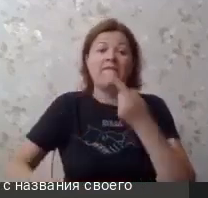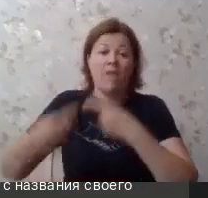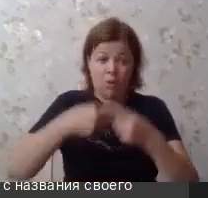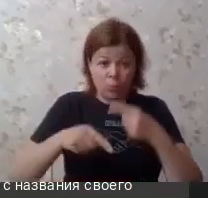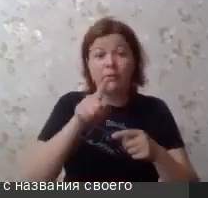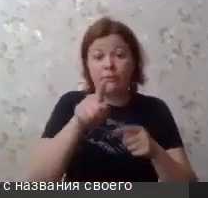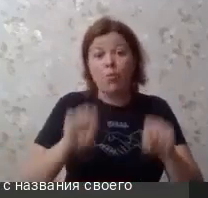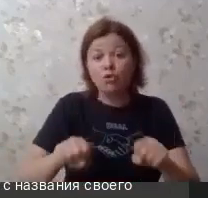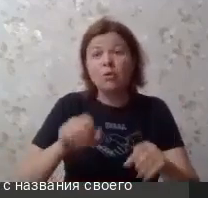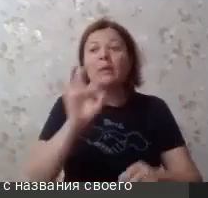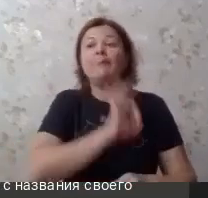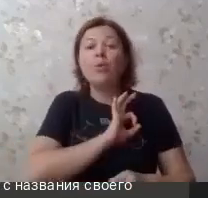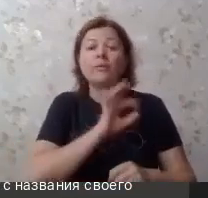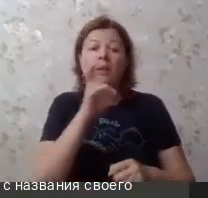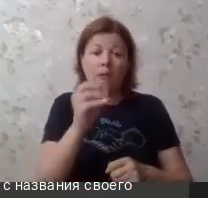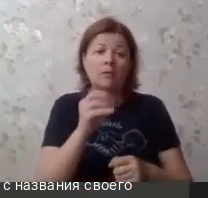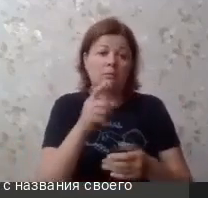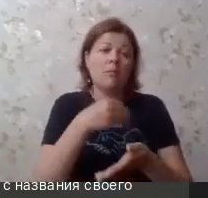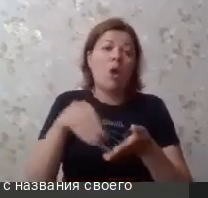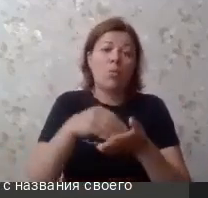Надо сказать, что